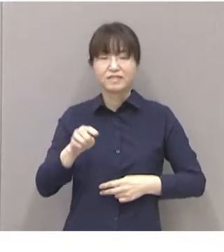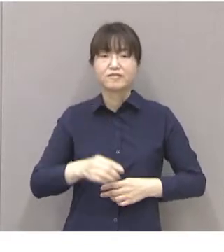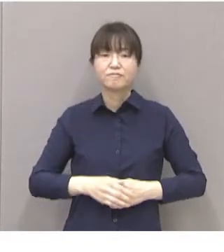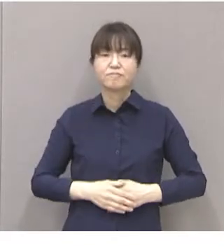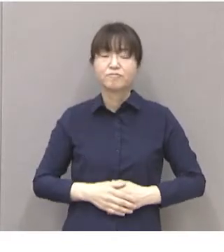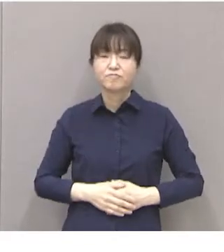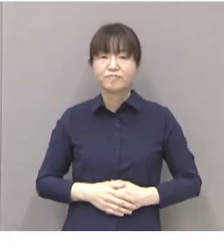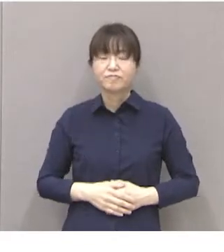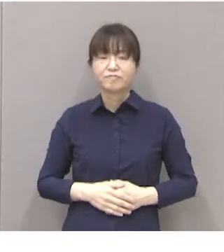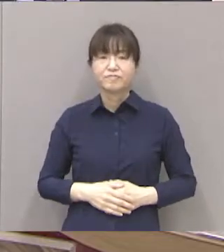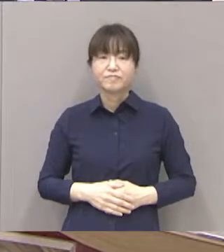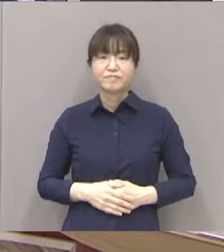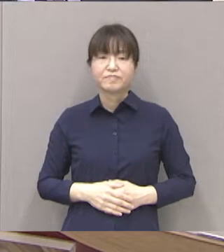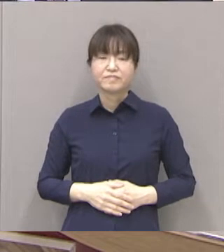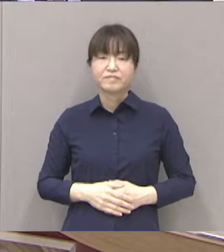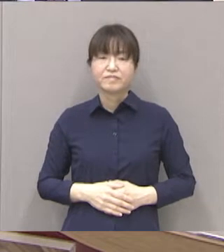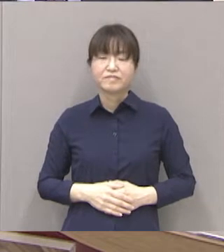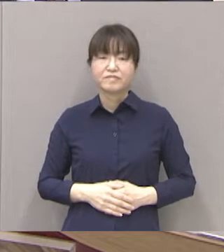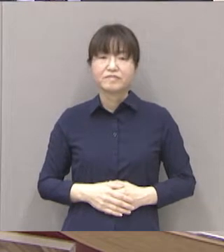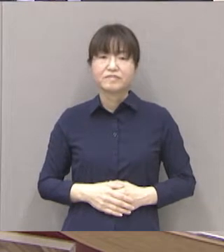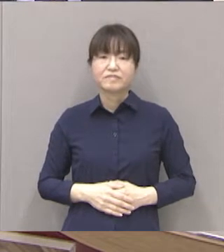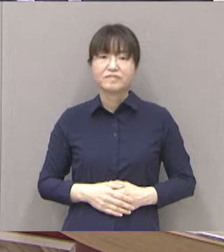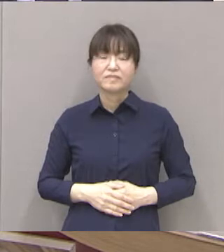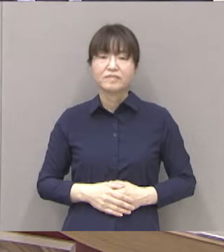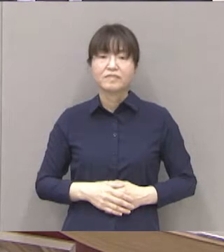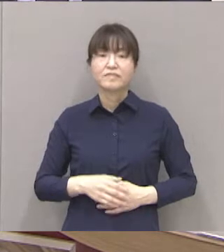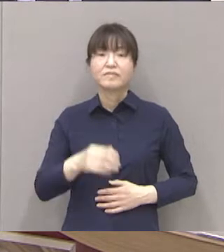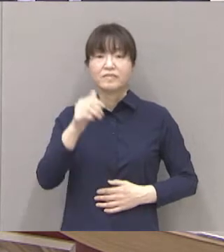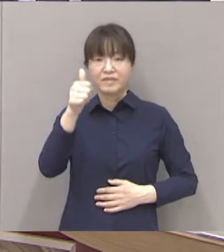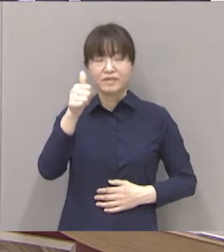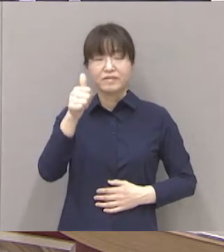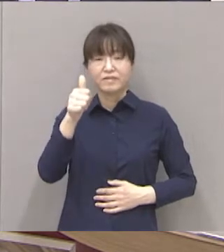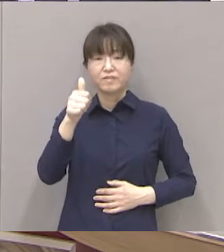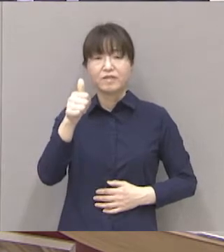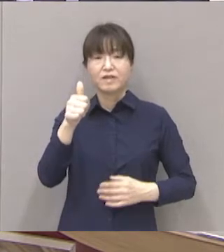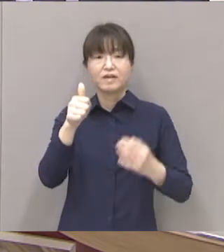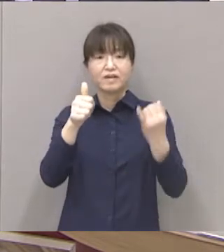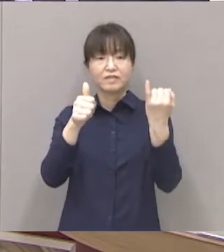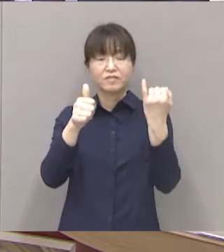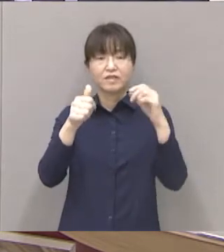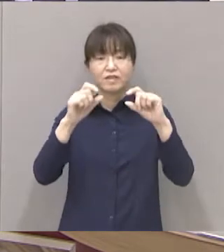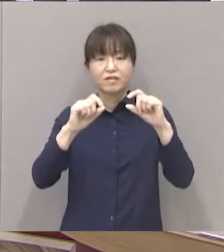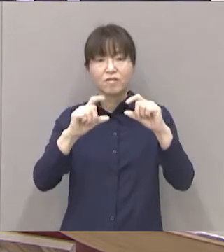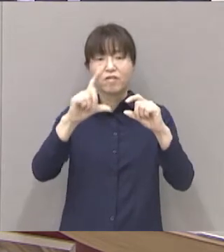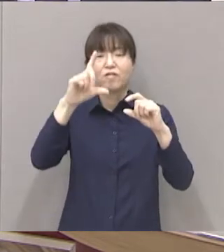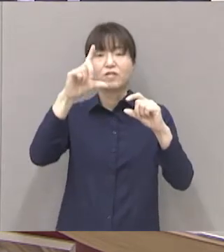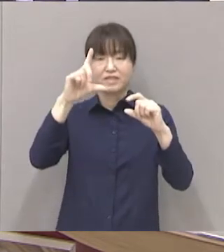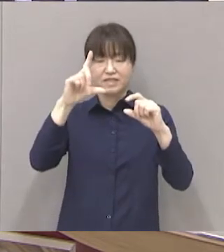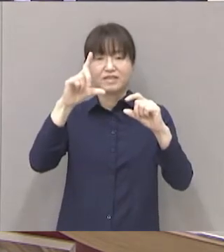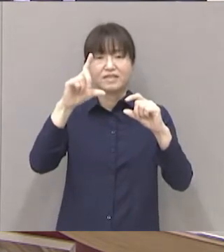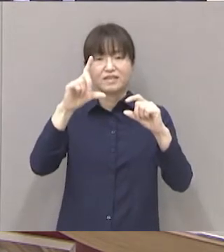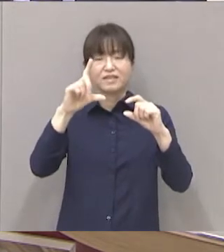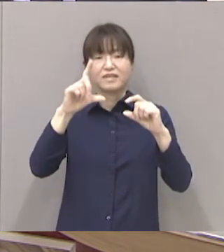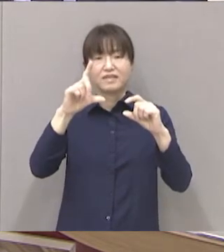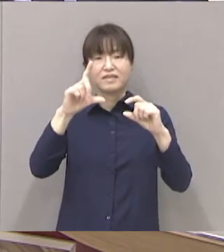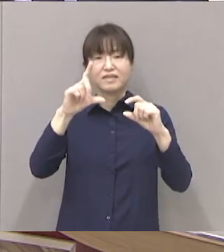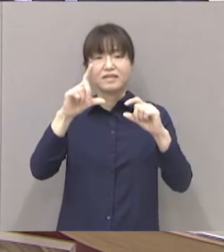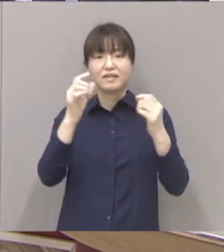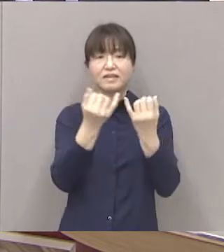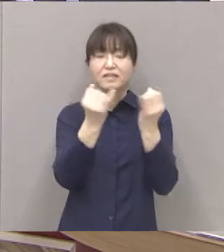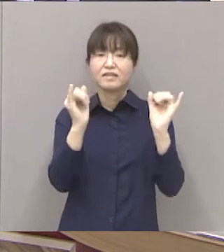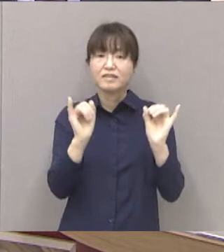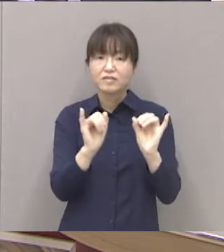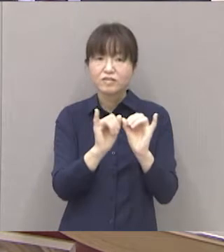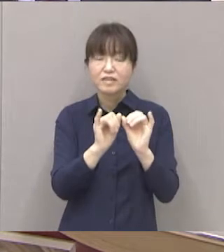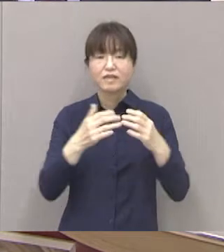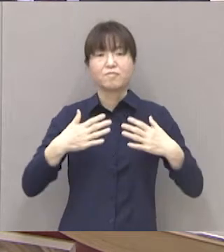です男性のほうが圧倒的に多いということではありますけども女性も